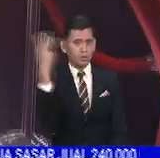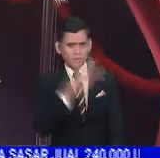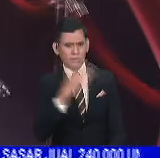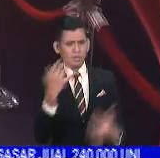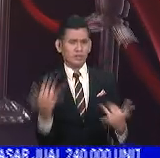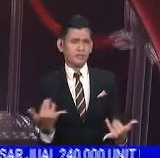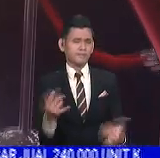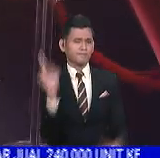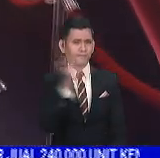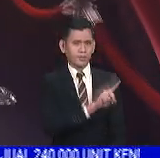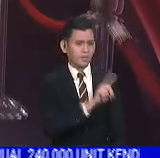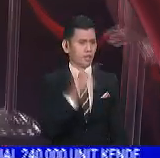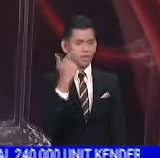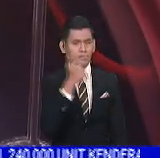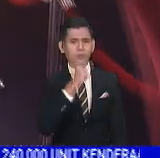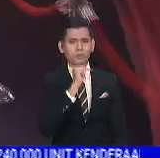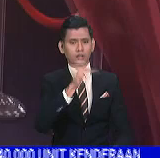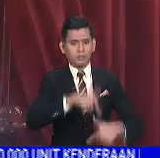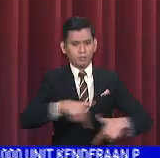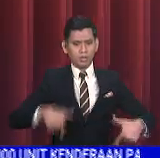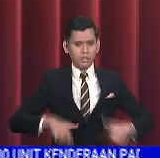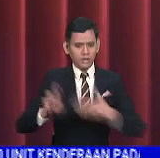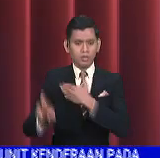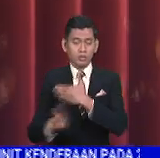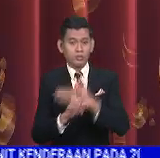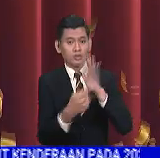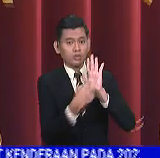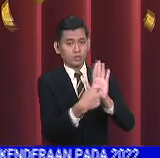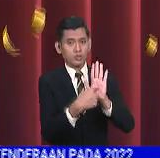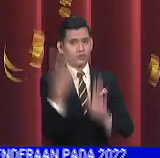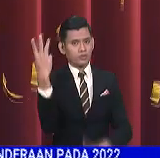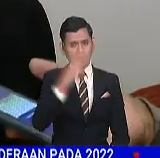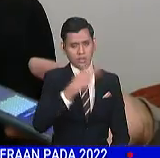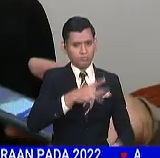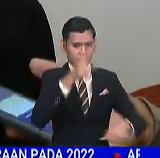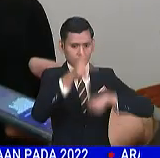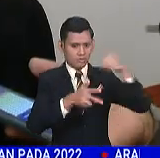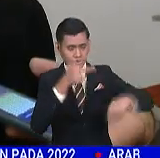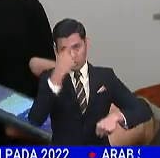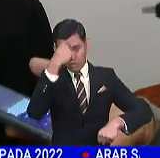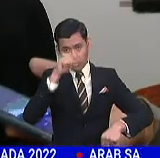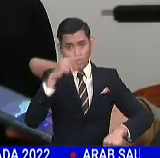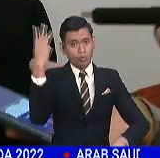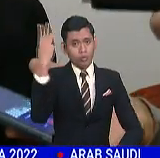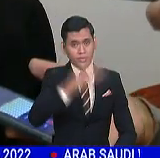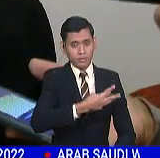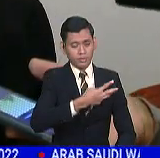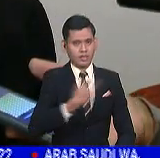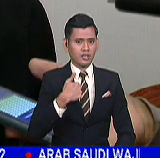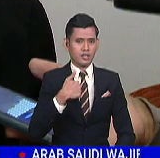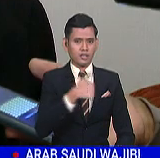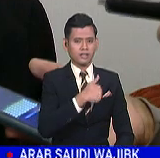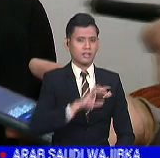tenat membuatkan pihaknya tidak berani untuk mengambil risiko menayangkan sebarang filem. Untuk pawagam, kita